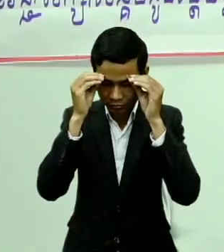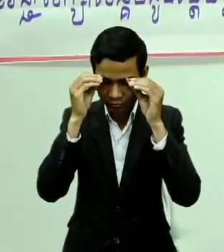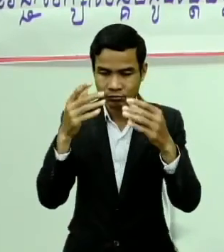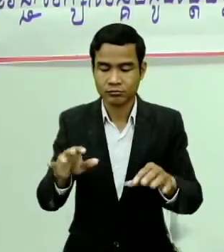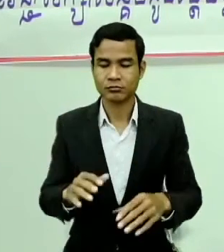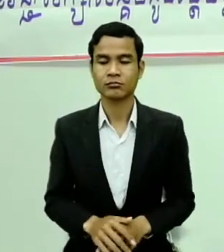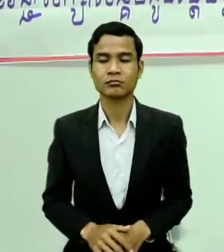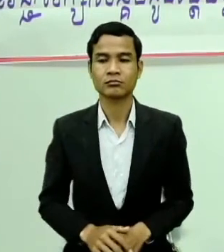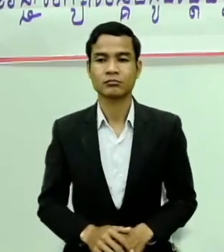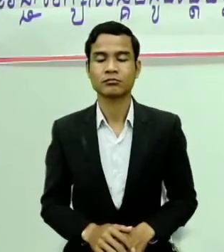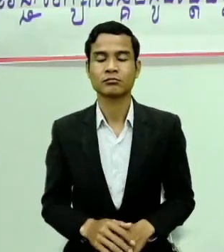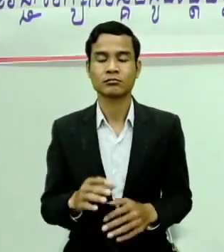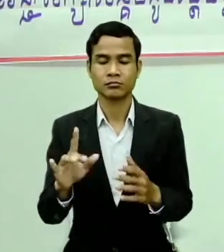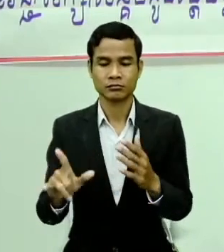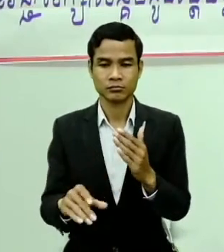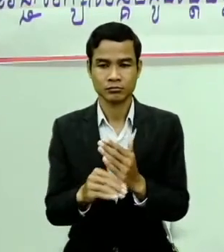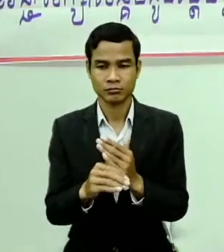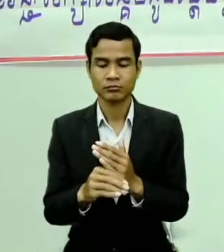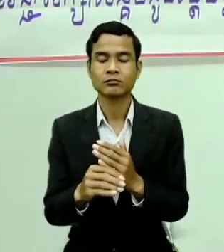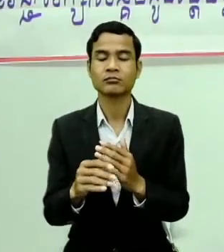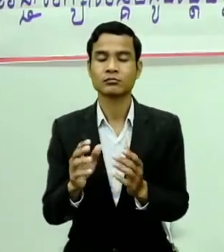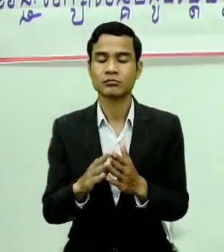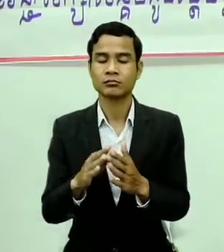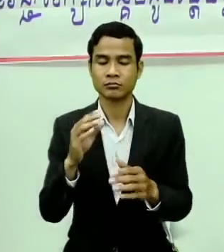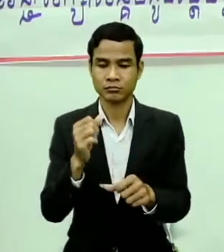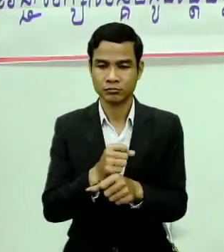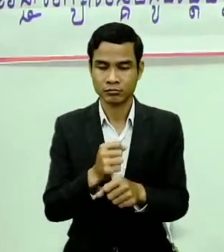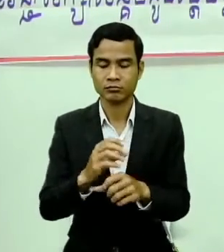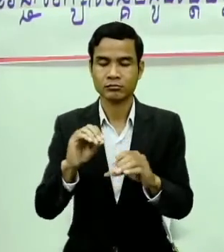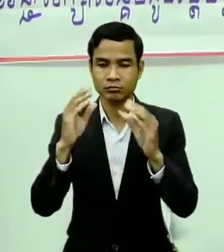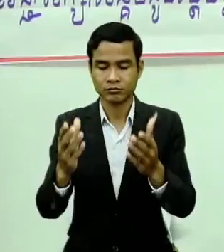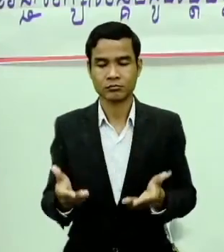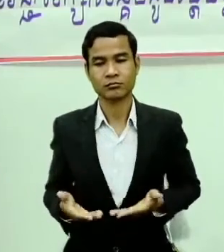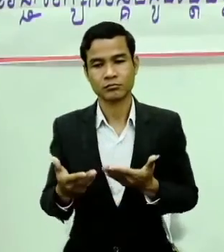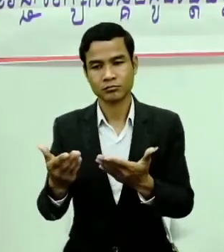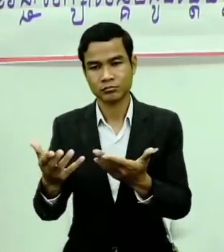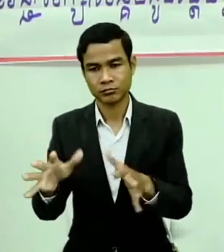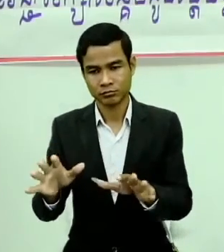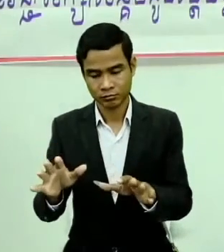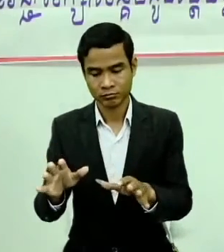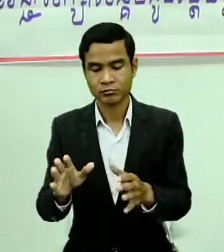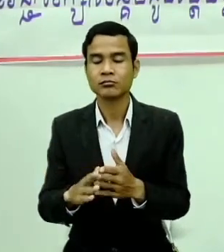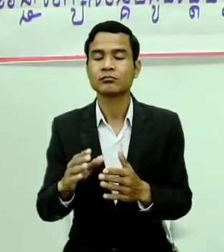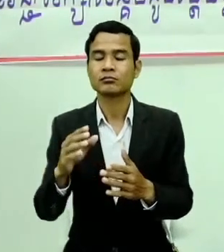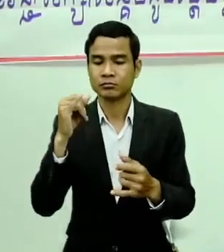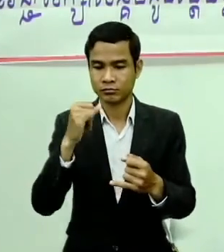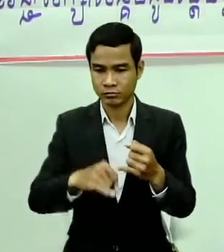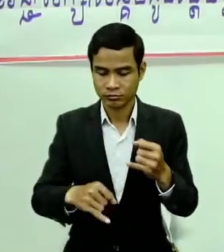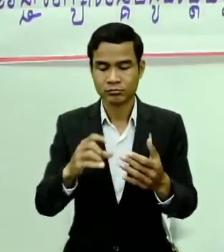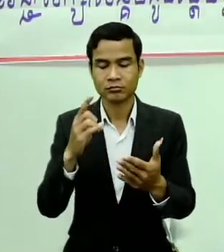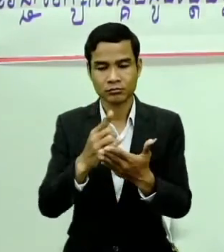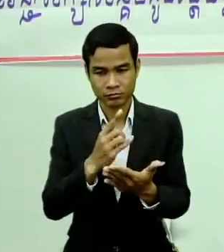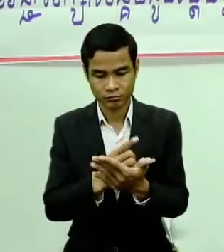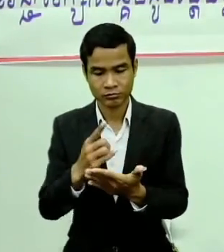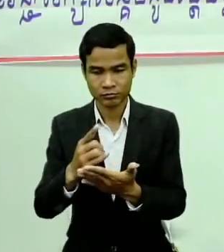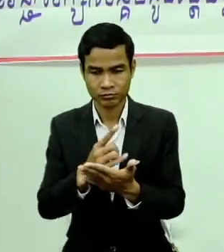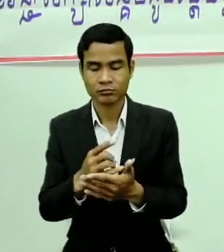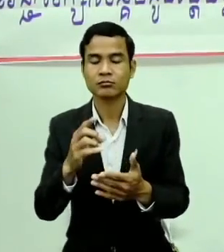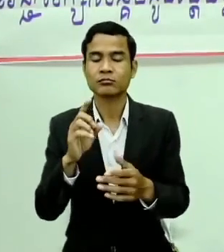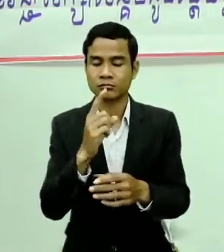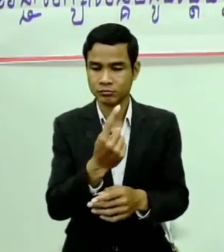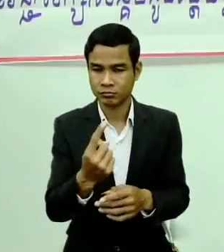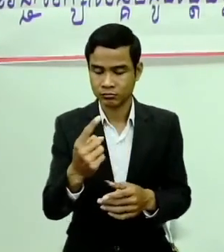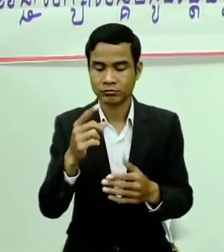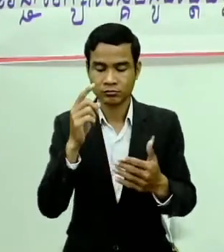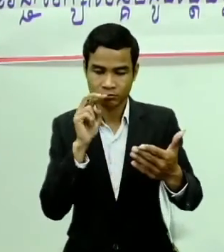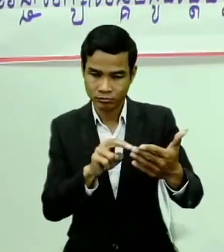hỏi. Lớp bình này tới tiết. Các bí cách ca đại nẹ cụ đã ở con phớ. Nơi trong này mê riêng này mùi cho con bà tức